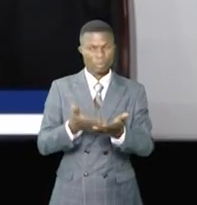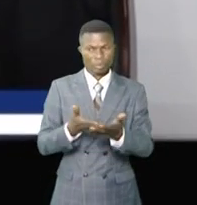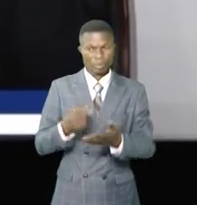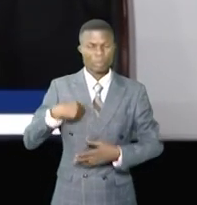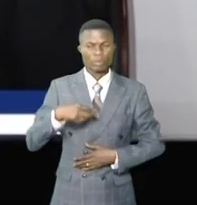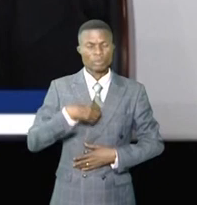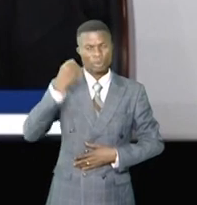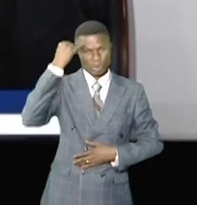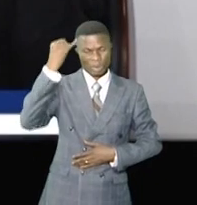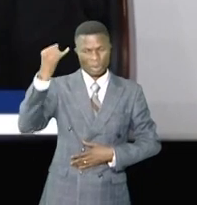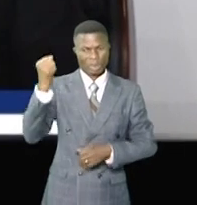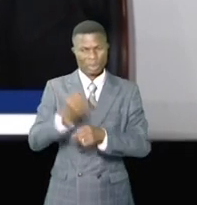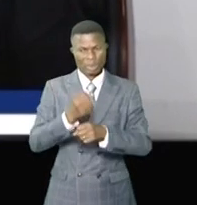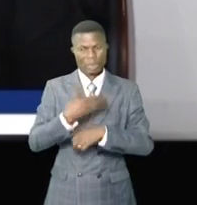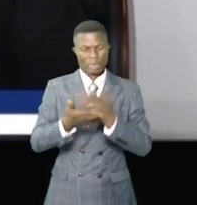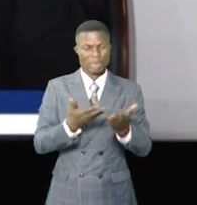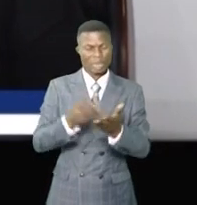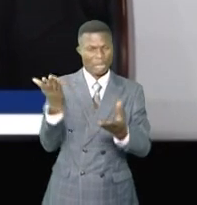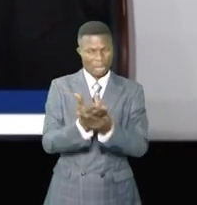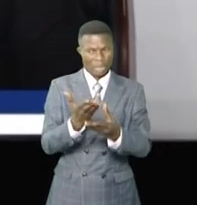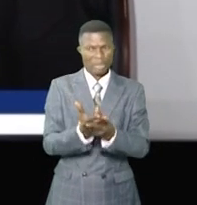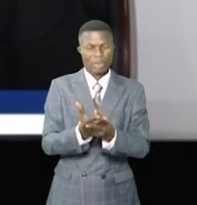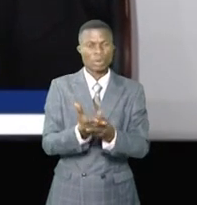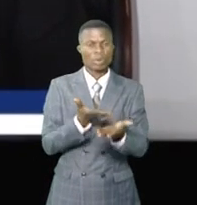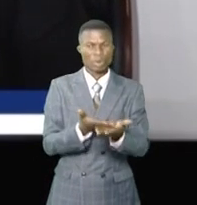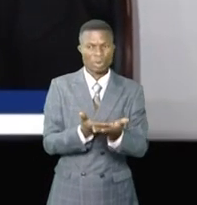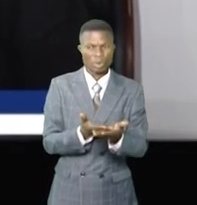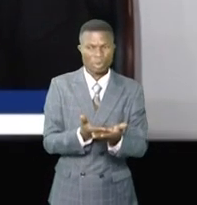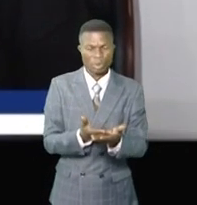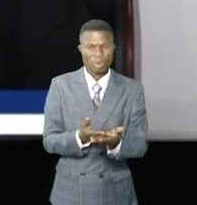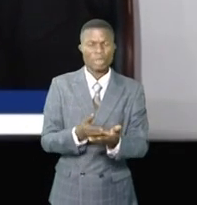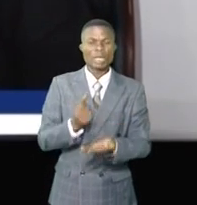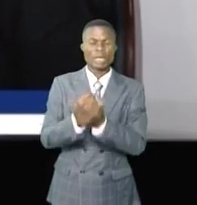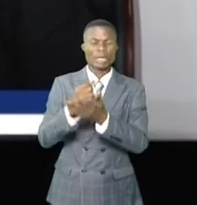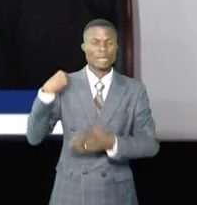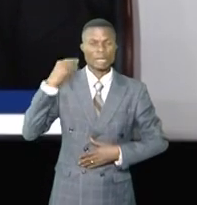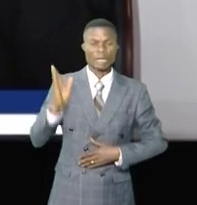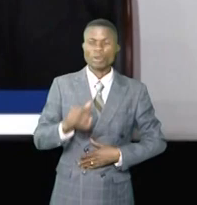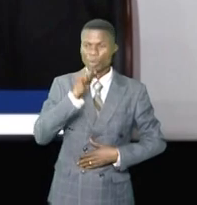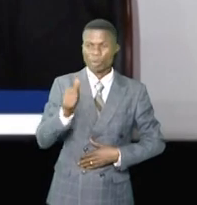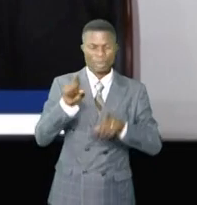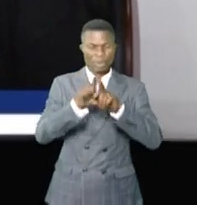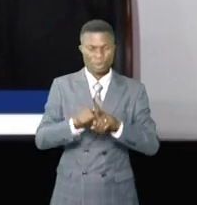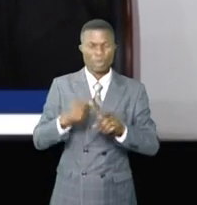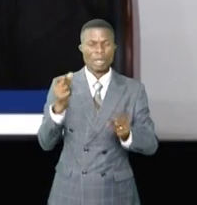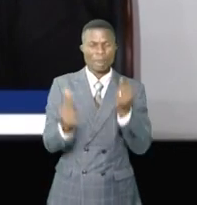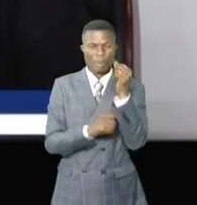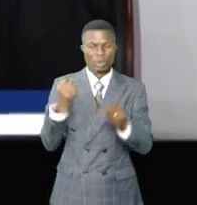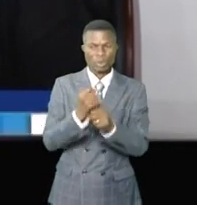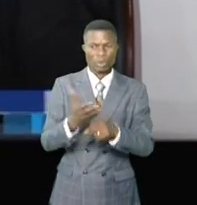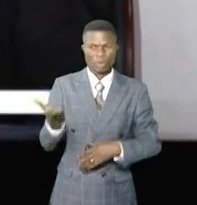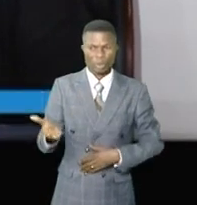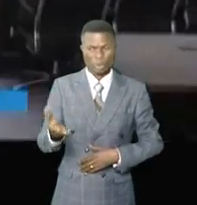des textes qui nous régissent, des textes qui protègent non seulement le gouvernement, mais aussi les artisanaux, mais aussi